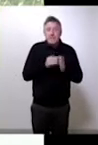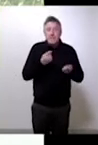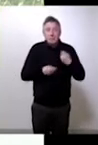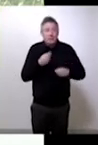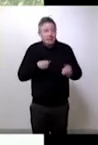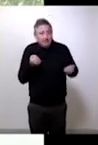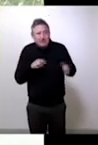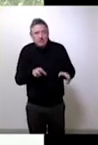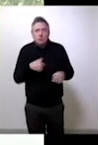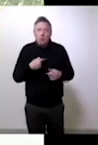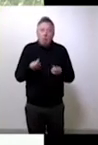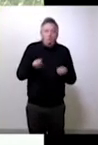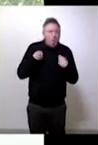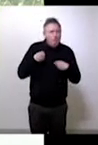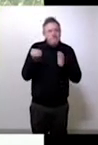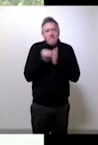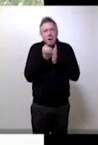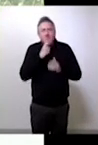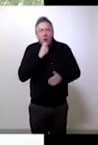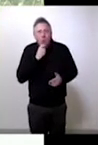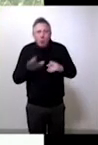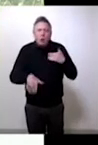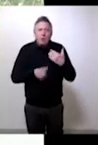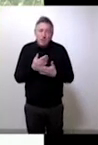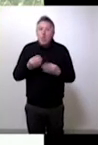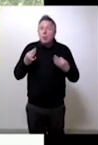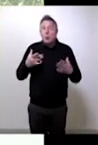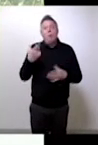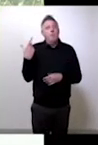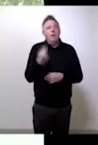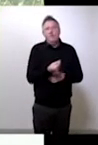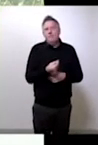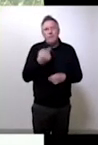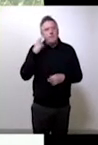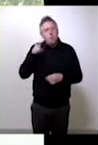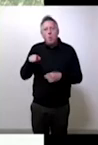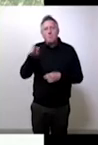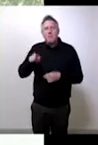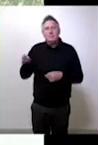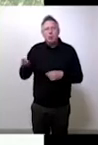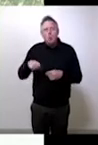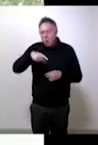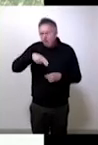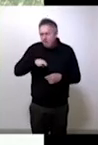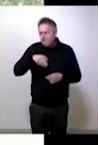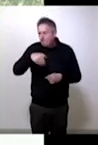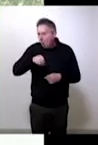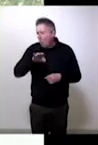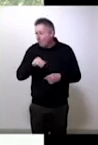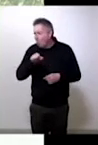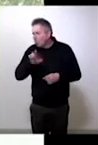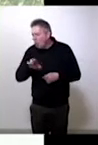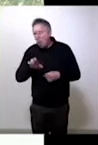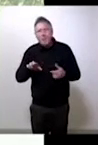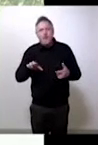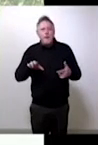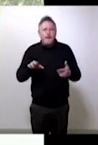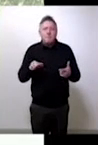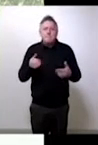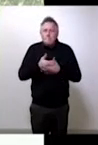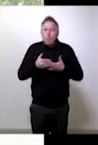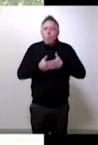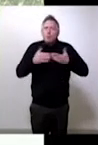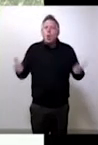le temps est le facteur clé pour les promoteurs. Et donc le travail qu'on a fait